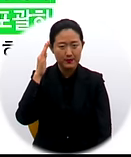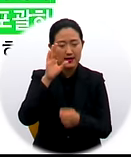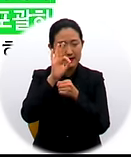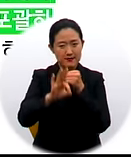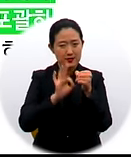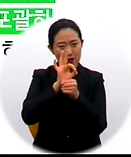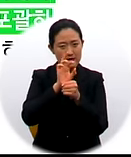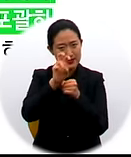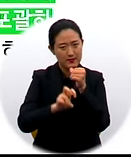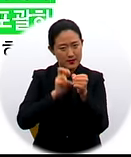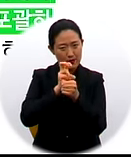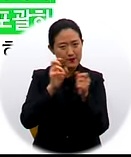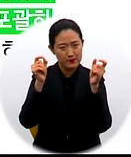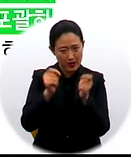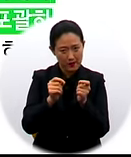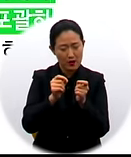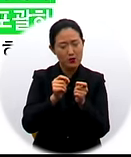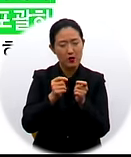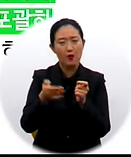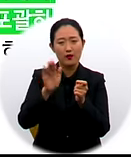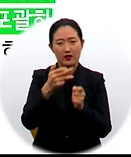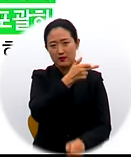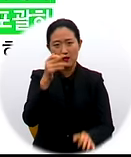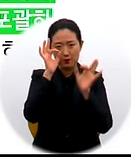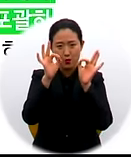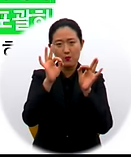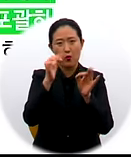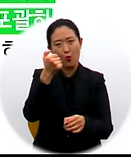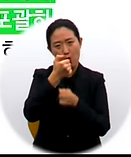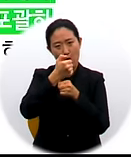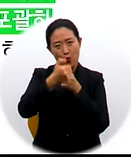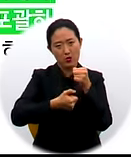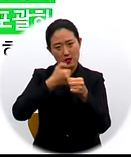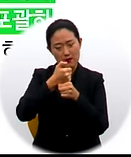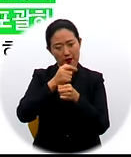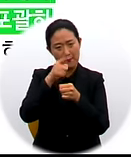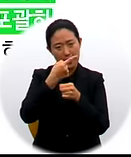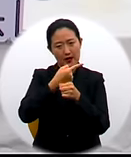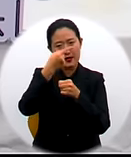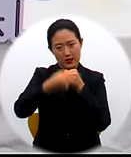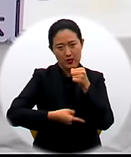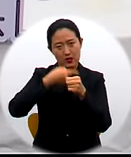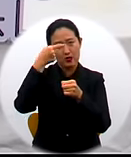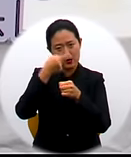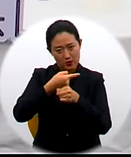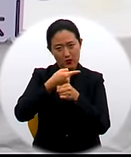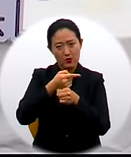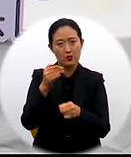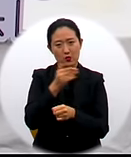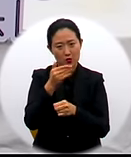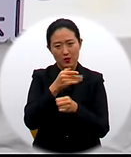10년, 20년이라고 하는데 보통은 한 50년에서 100년 정도 그러니까 한 세기를 아우를 수 있는 대대적인 변화의